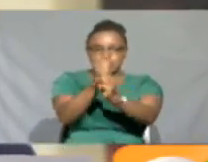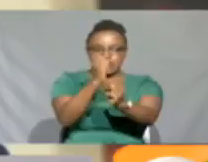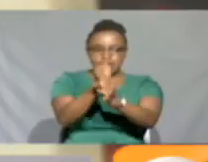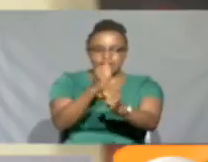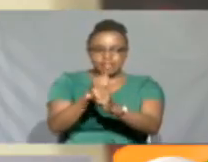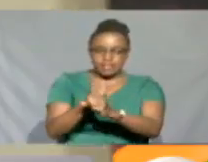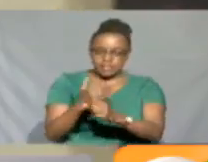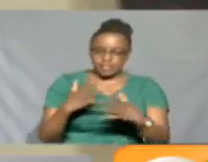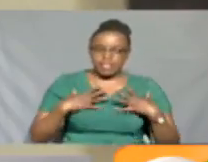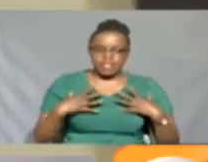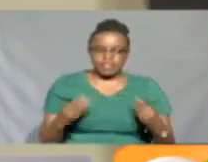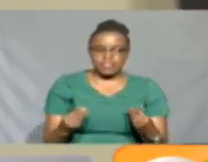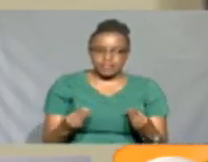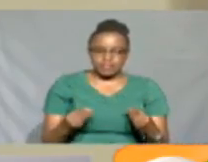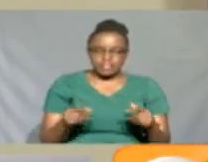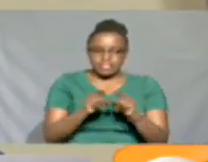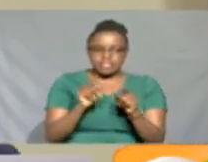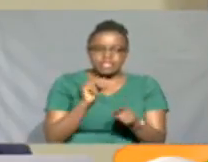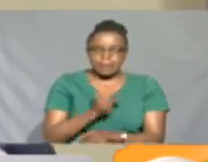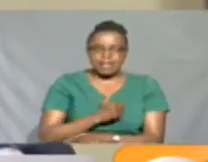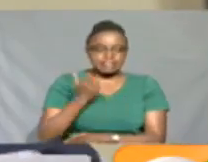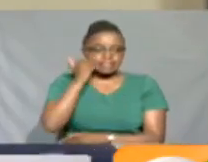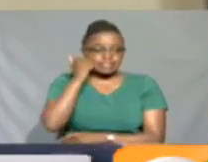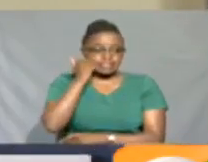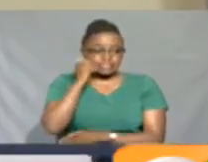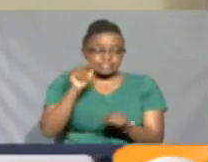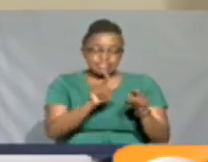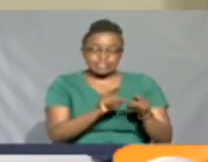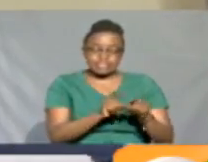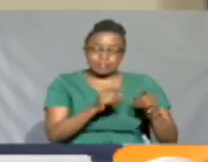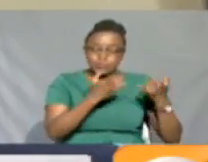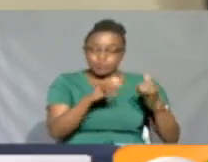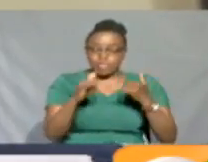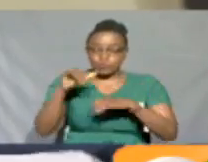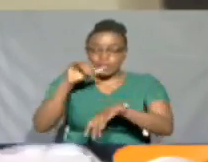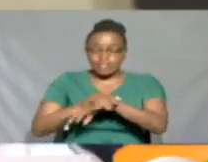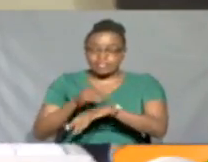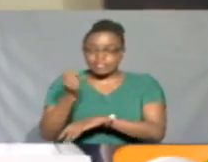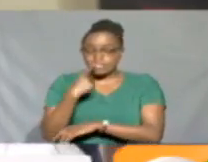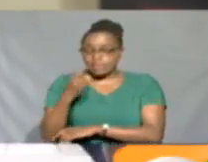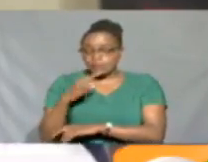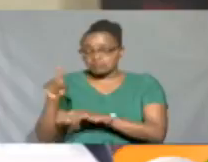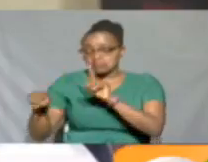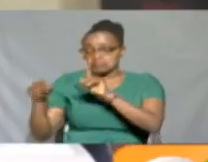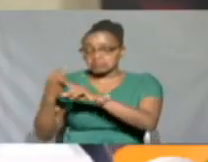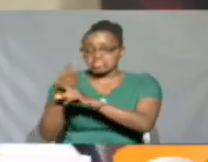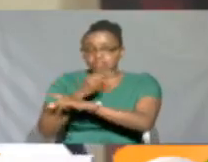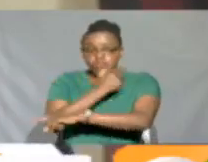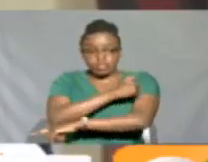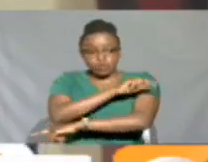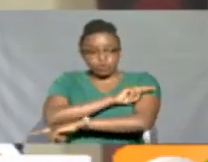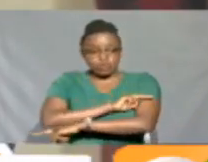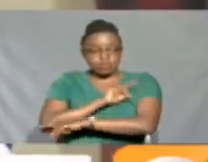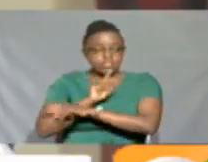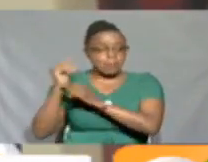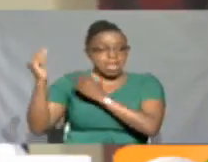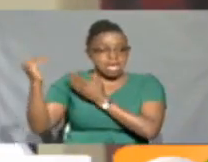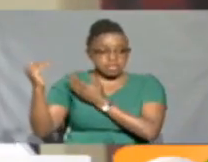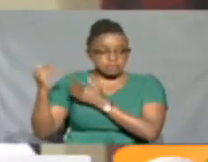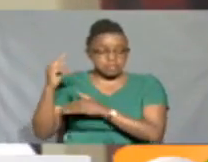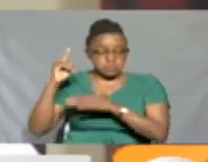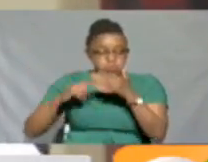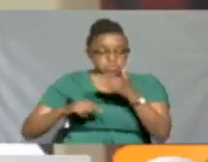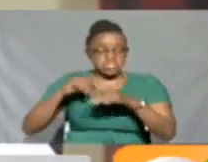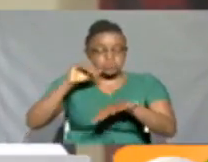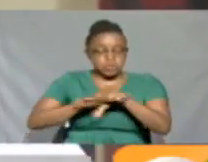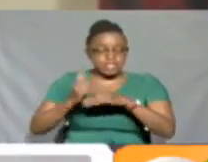wa afya, hata sisi hugonjeka na tunatafuta matibabu katika mahospitali, na tungetarajia kupata